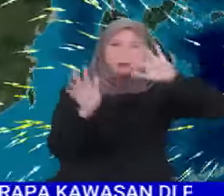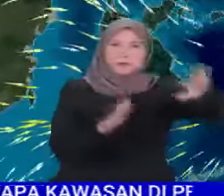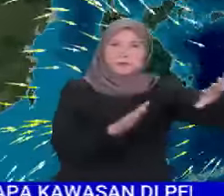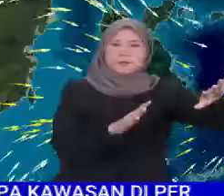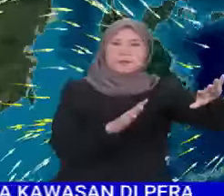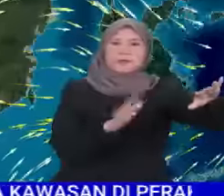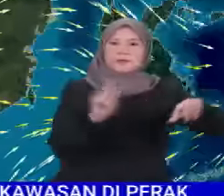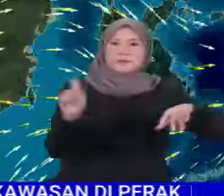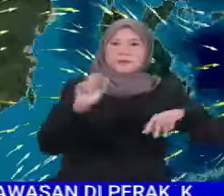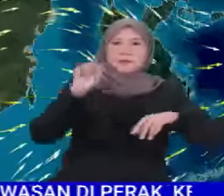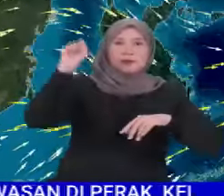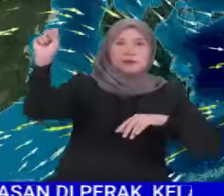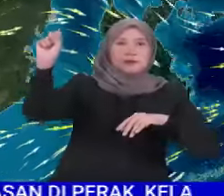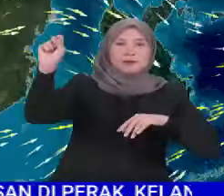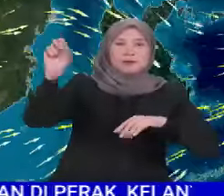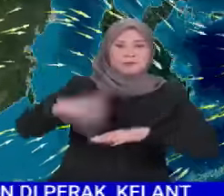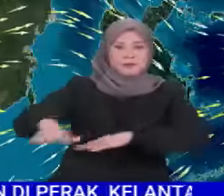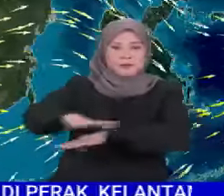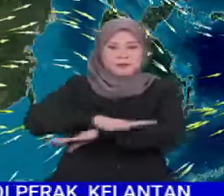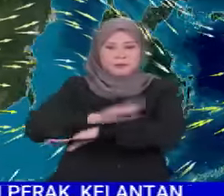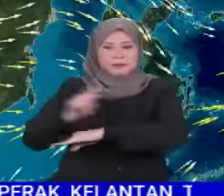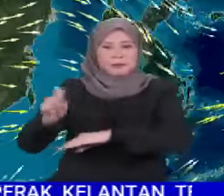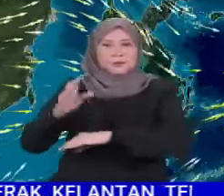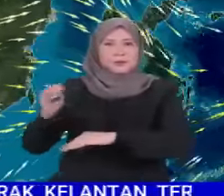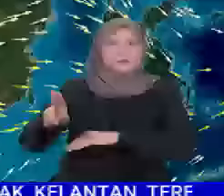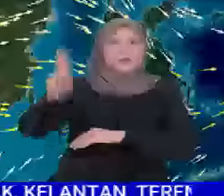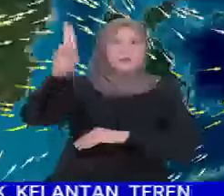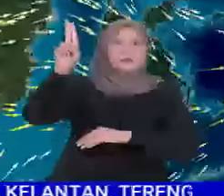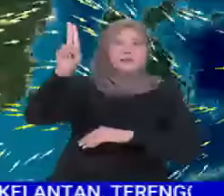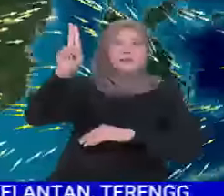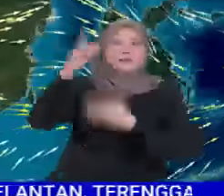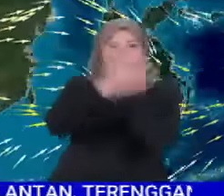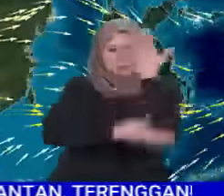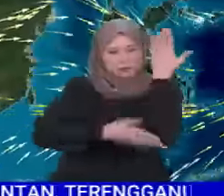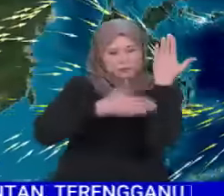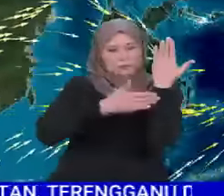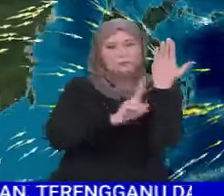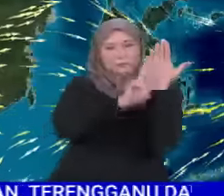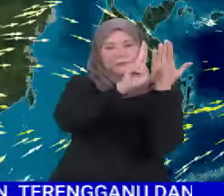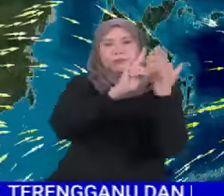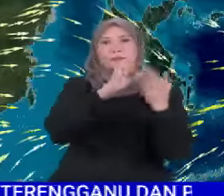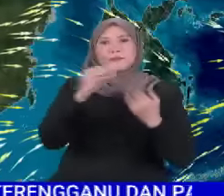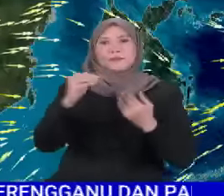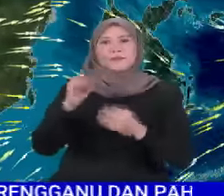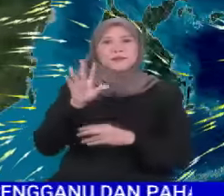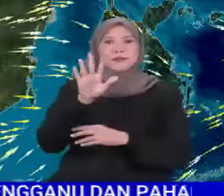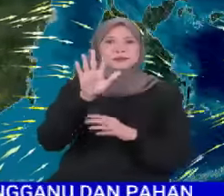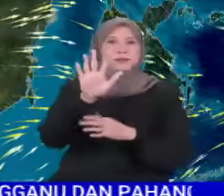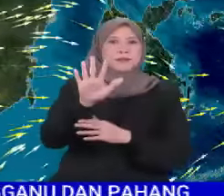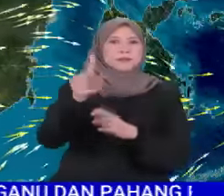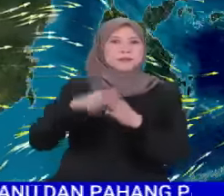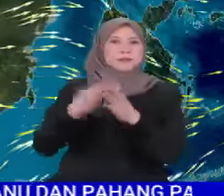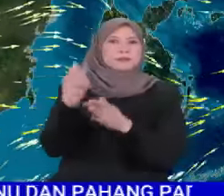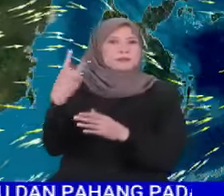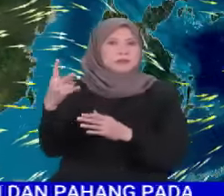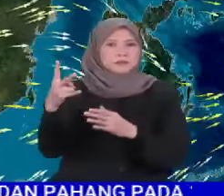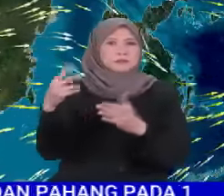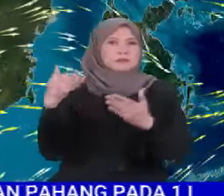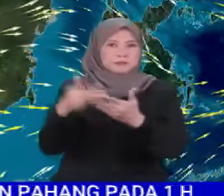di timur Sabah pantai timur dan juga Utara Semenanjung sehingga kelima Desember Nanti